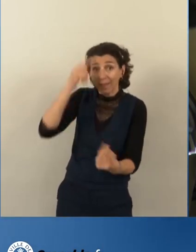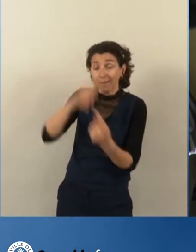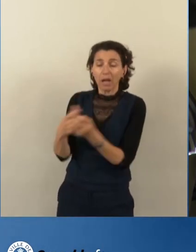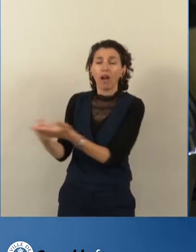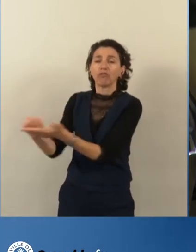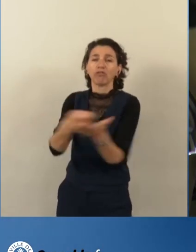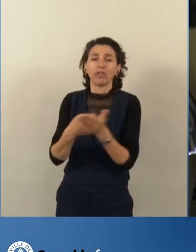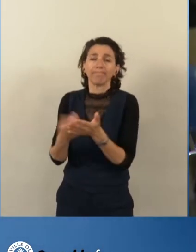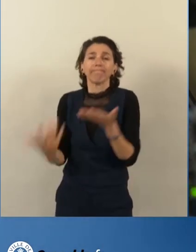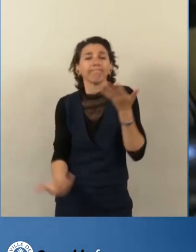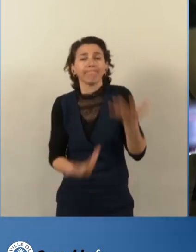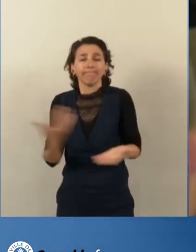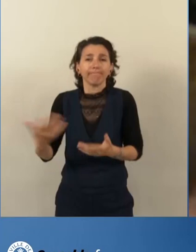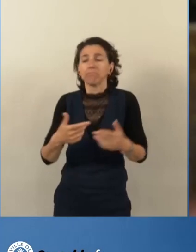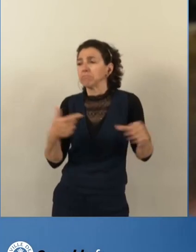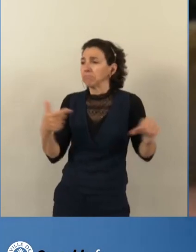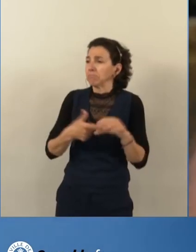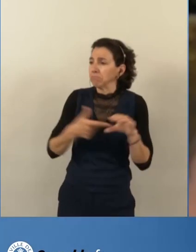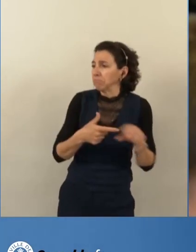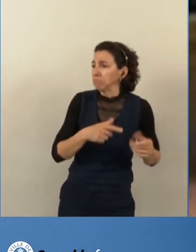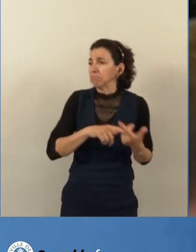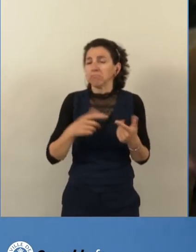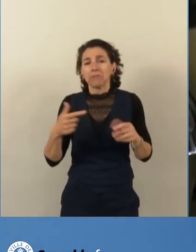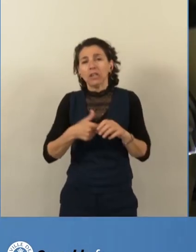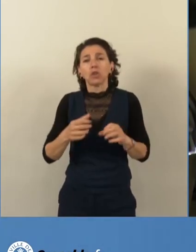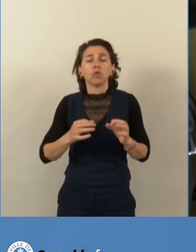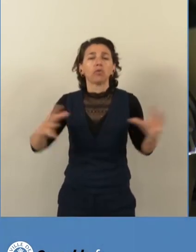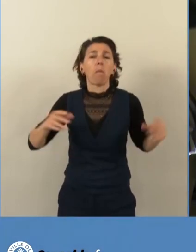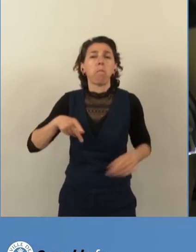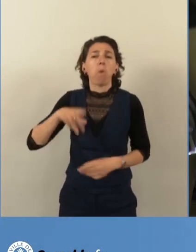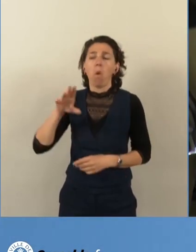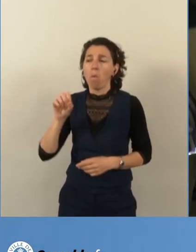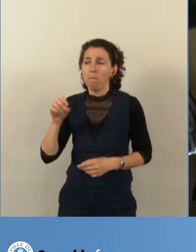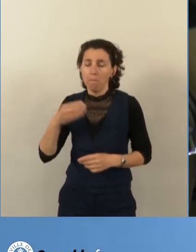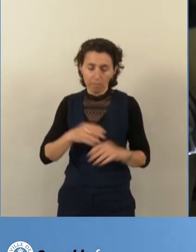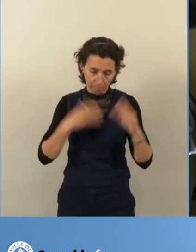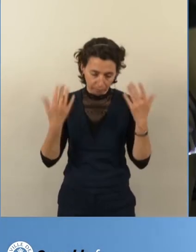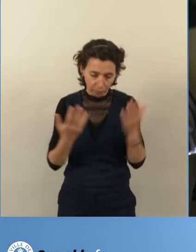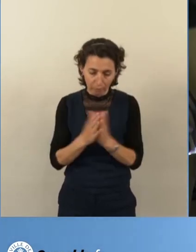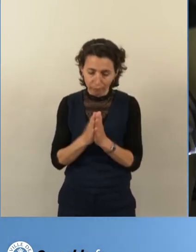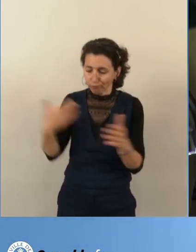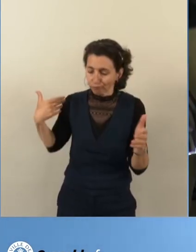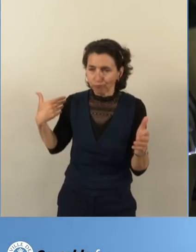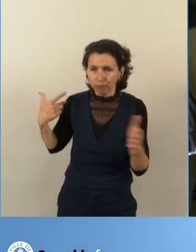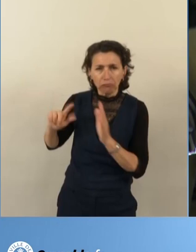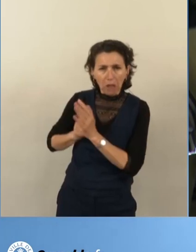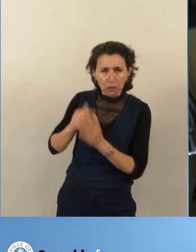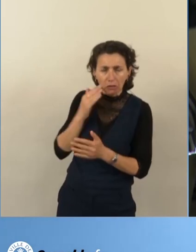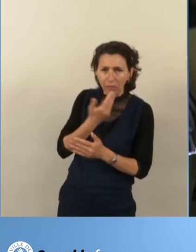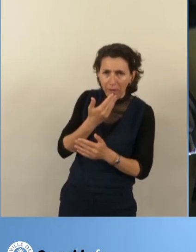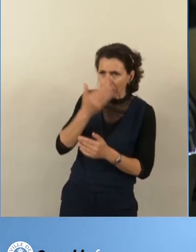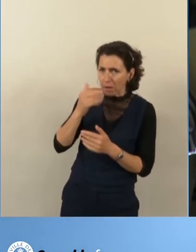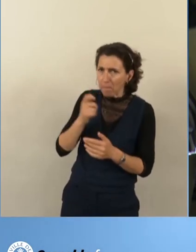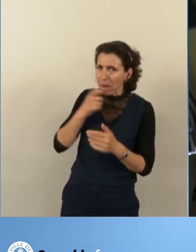des gasoil et des sens sans plombs si je fais le total depuis janvier février mars avril